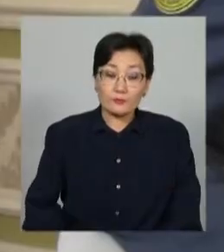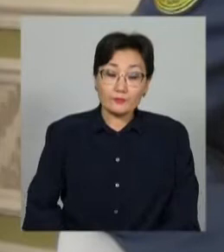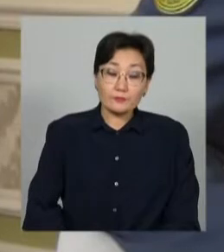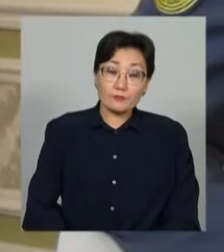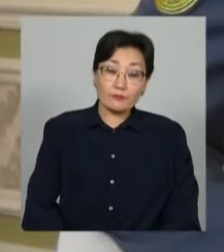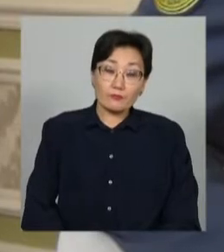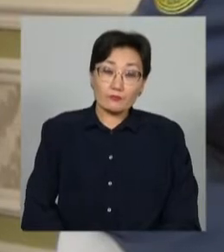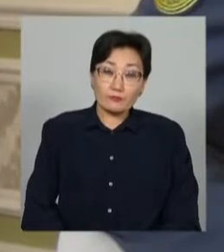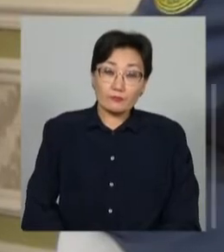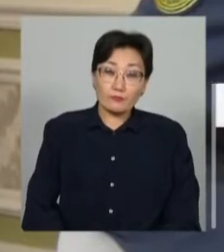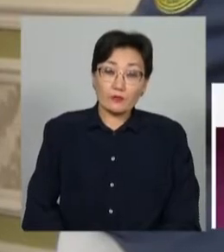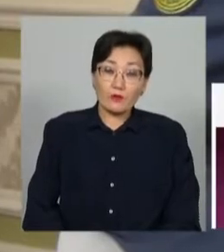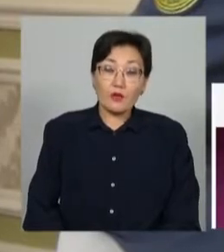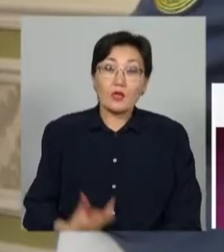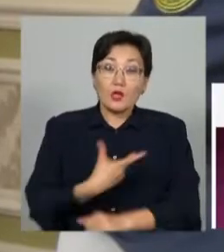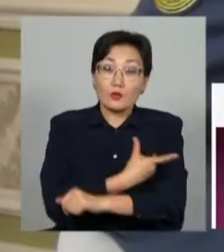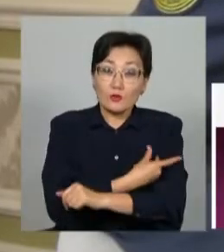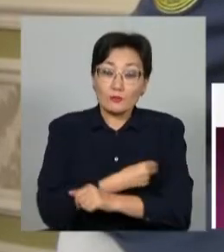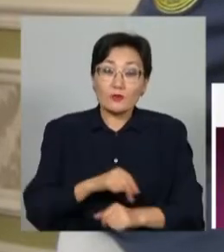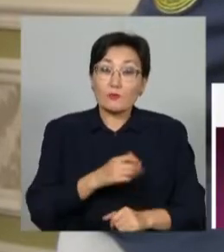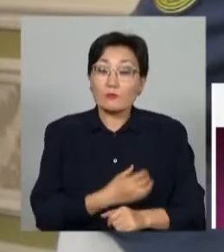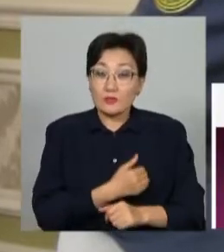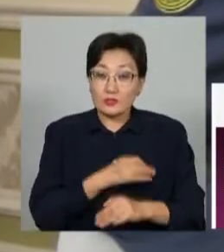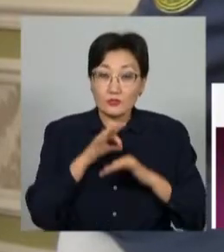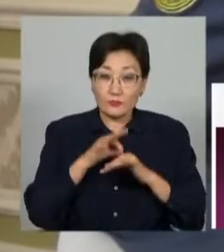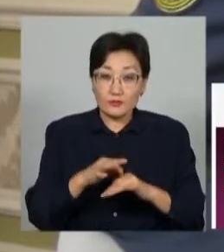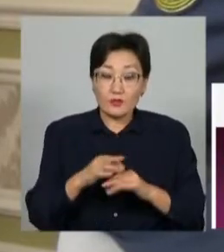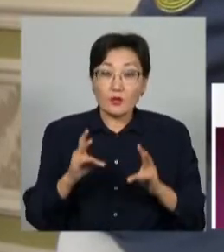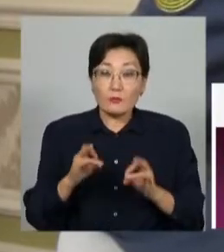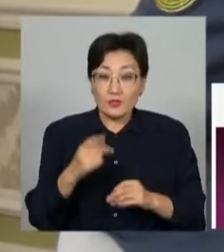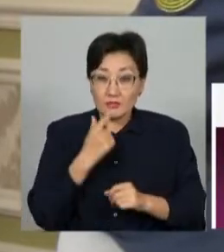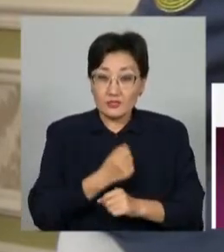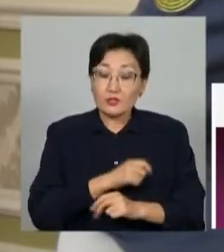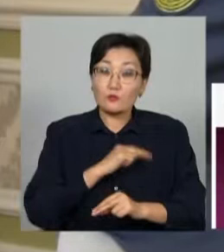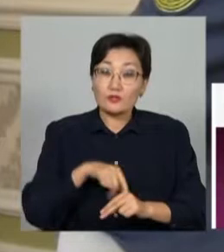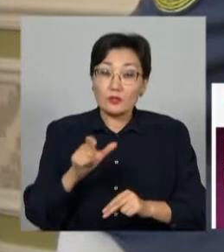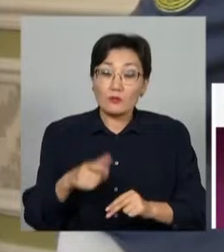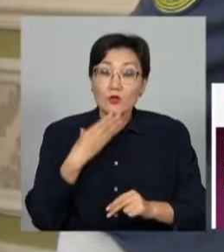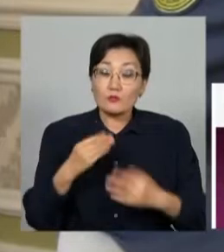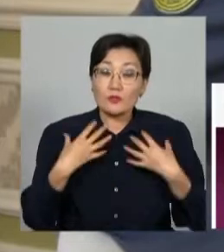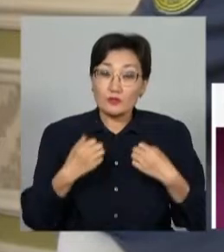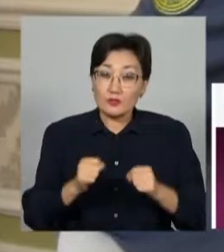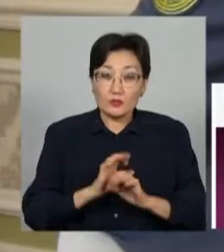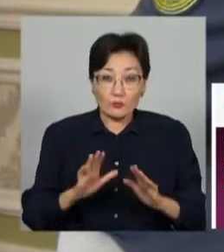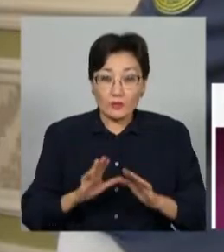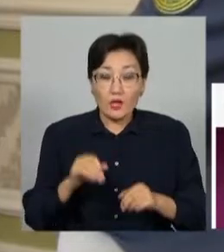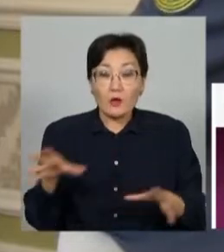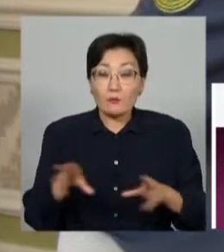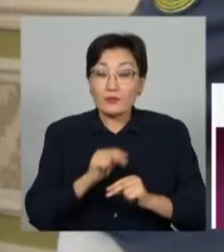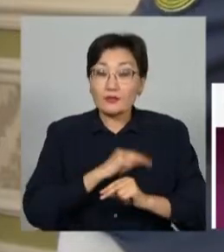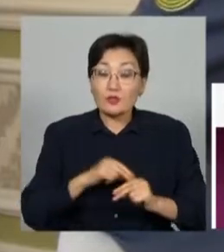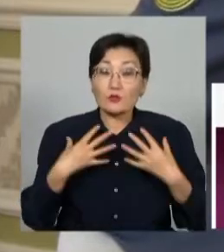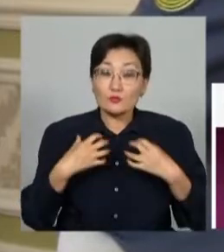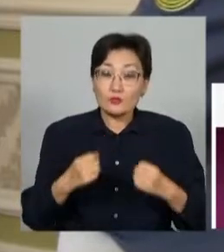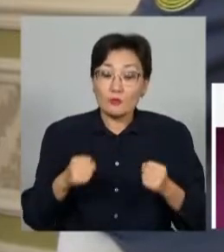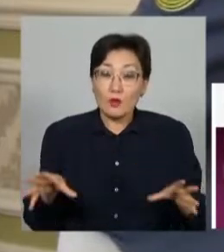Военнослужащие прекрасно понимают, что екпе алу ерікті түрде жүргізіледі, бірақ әскери қызметшілер өз денсаулығы үшін ғана емес, әріптестерінің денсаулығына